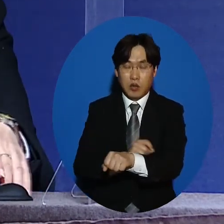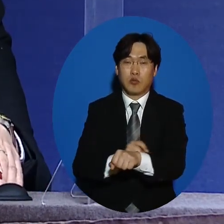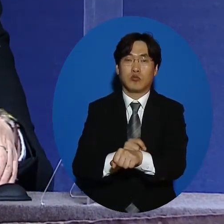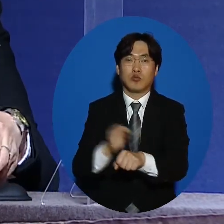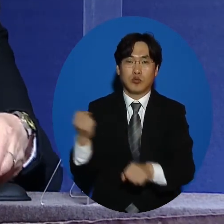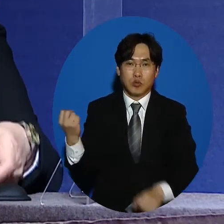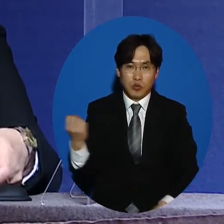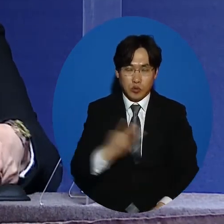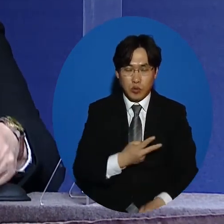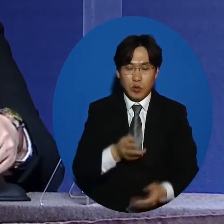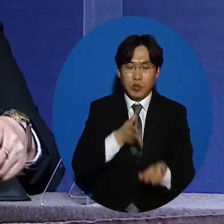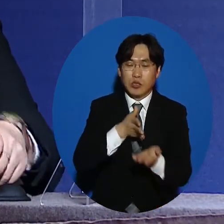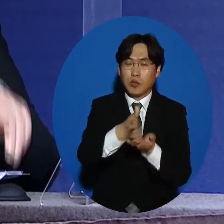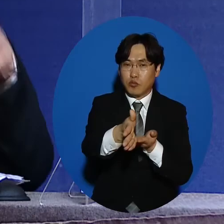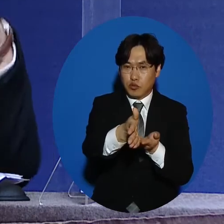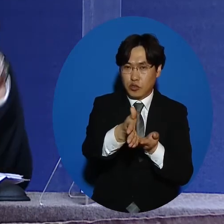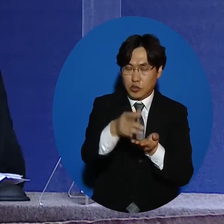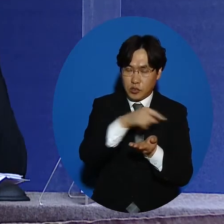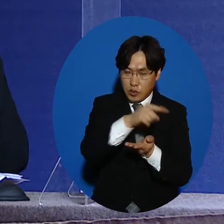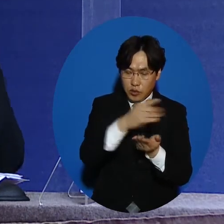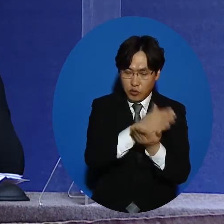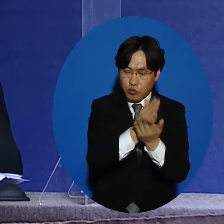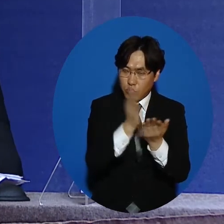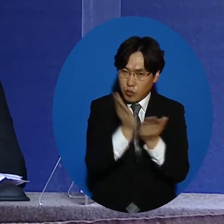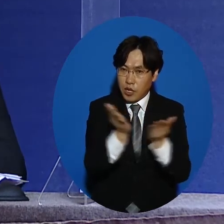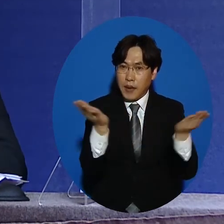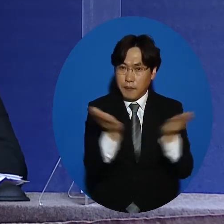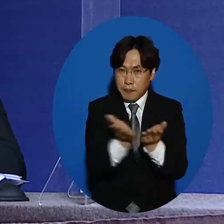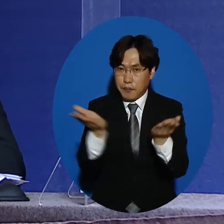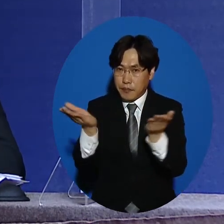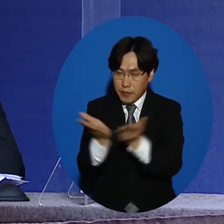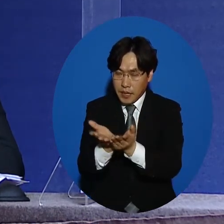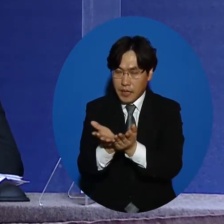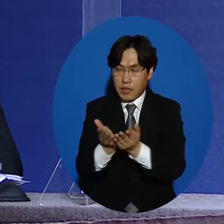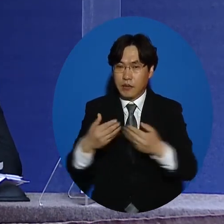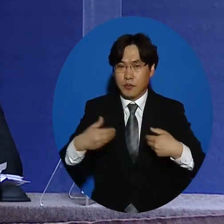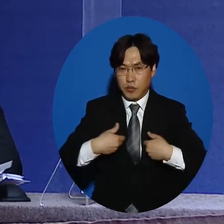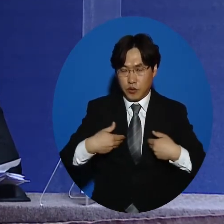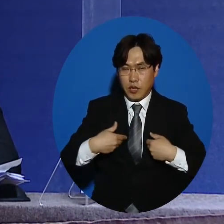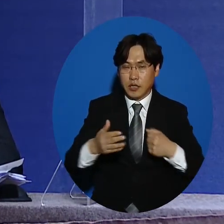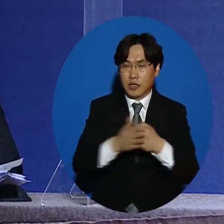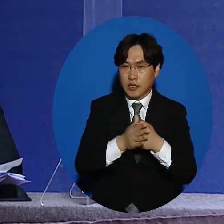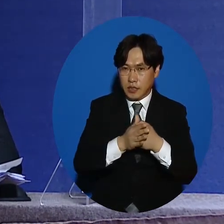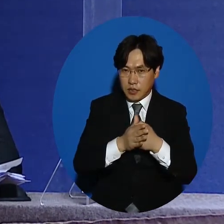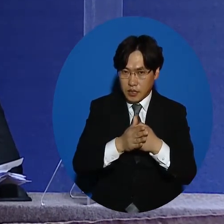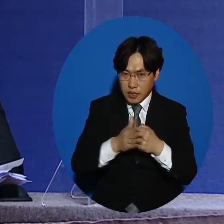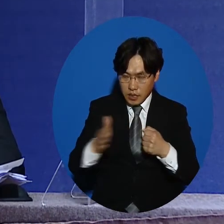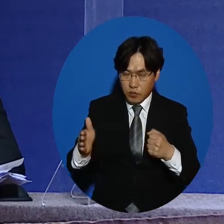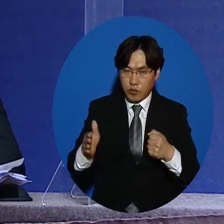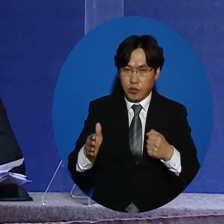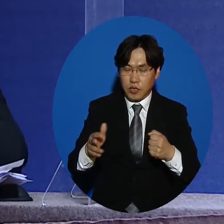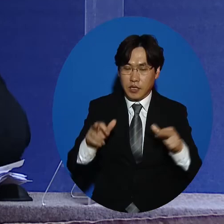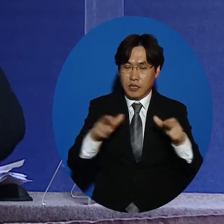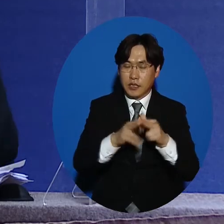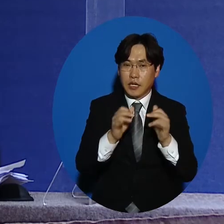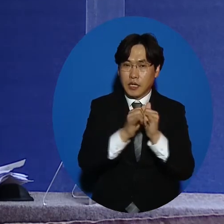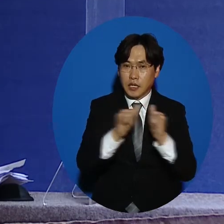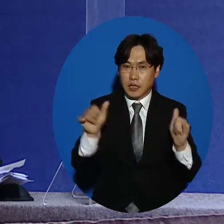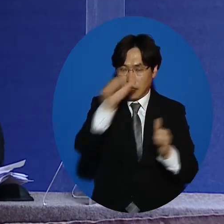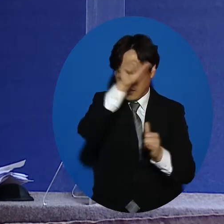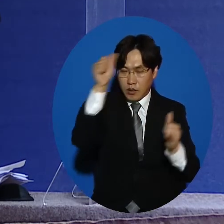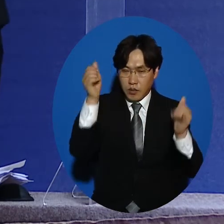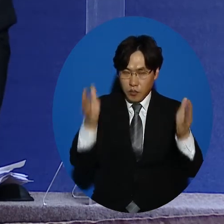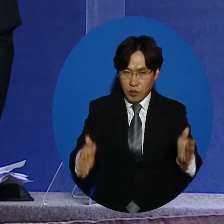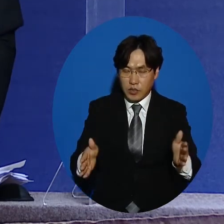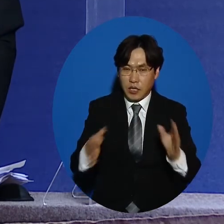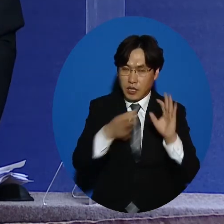더 전문적으로 장애 유형별로 이렇게 접근을 해야 되니까 장애인 평생 교육, 평생도록